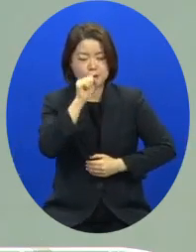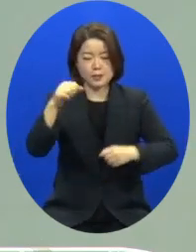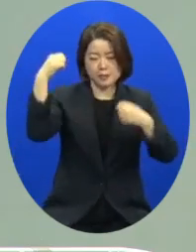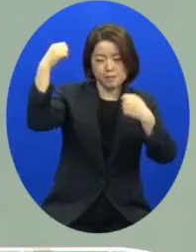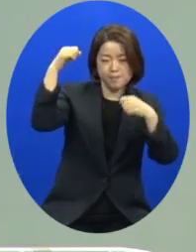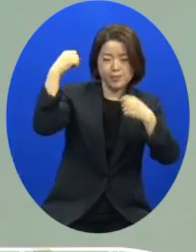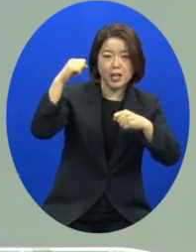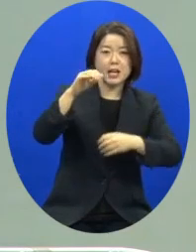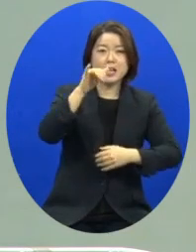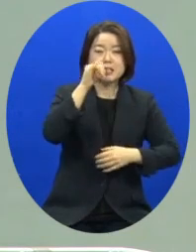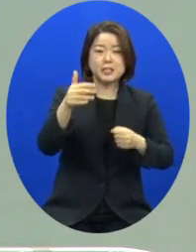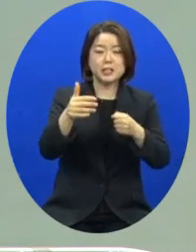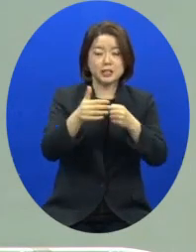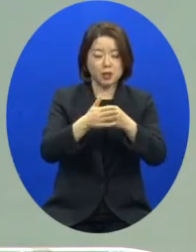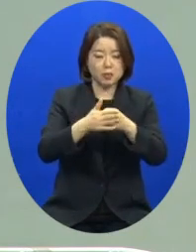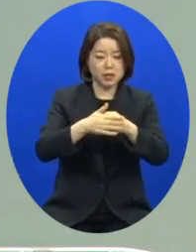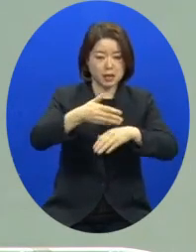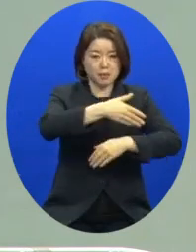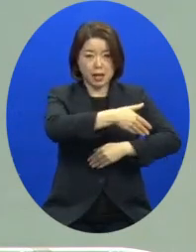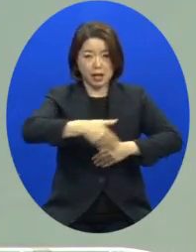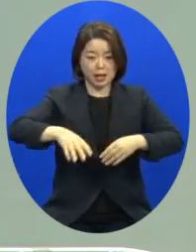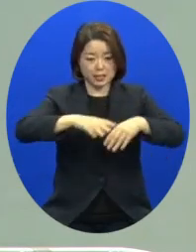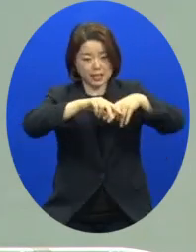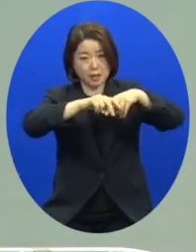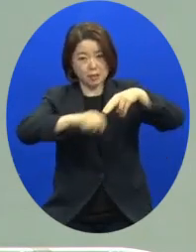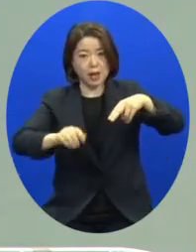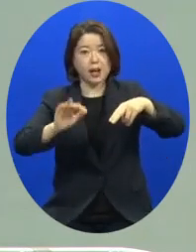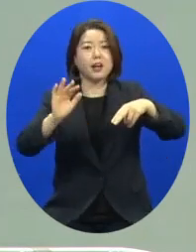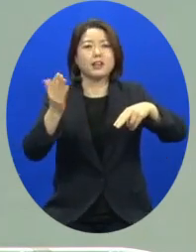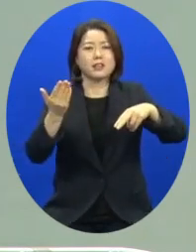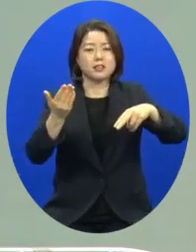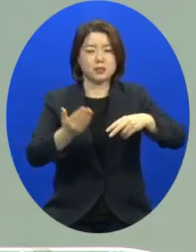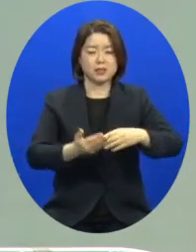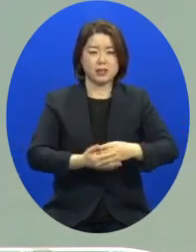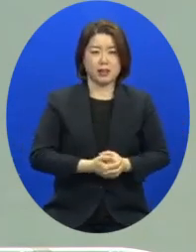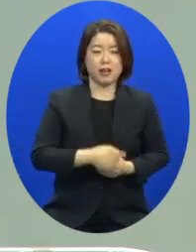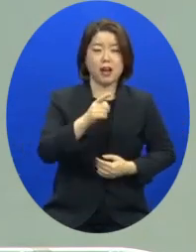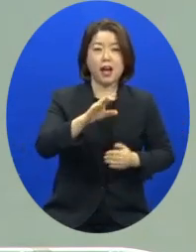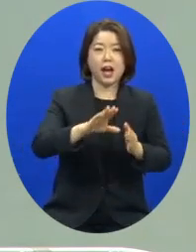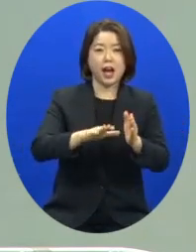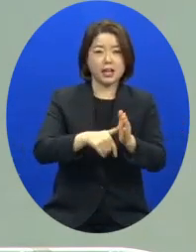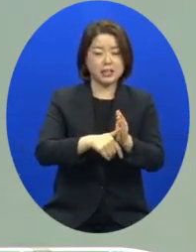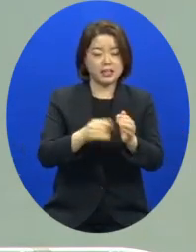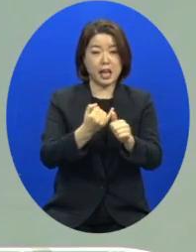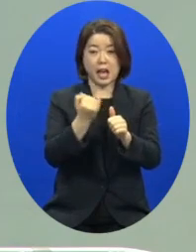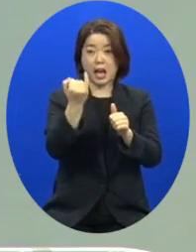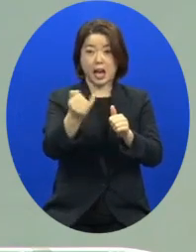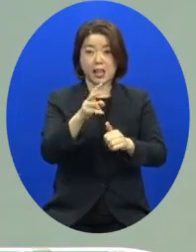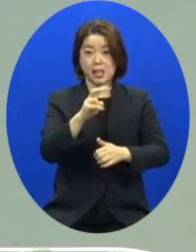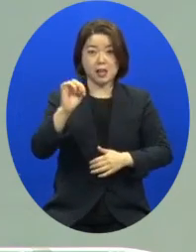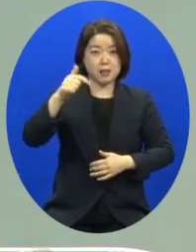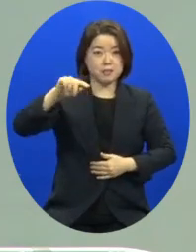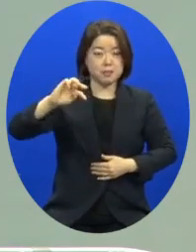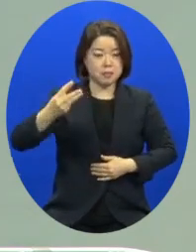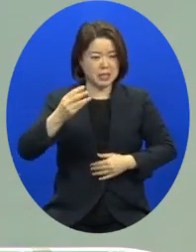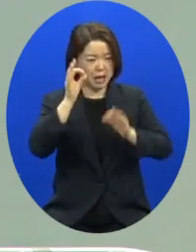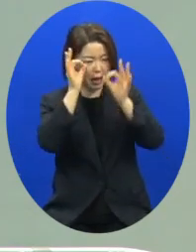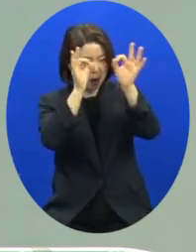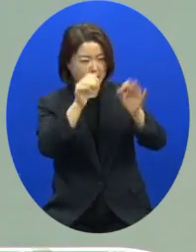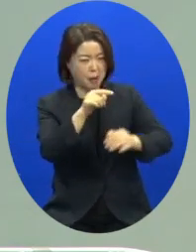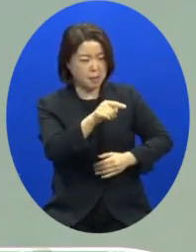뛰었으면 하체가 다 드러날 정도였습니다. 그때 미갈이 그것을 보고